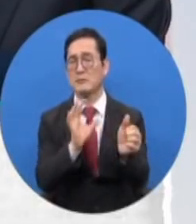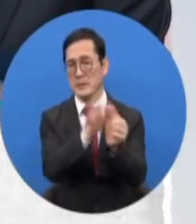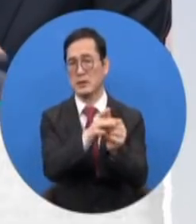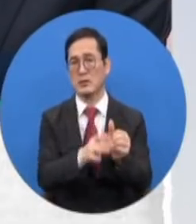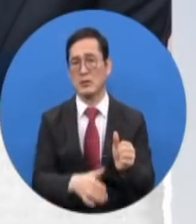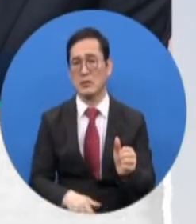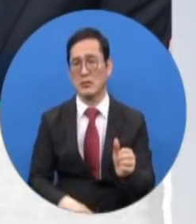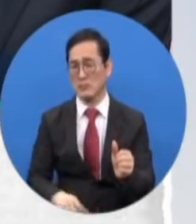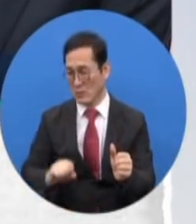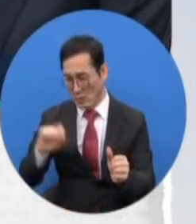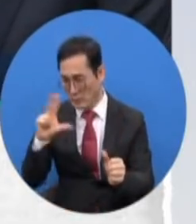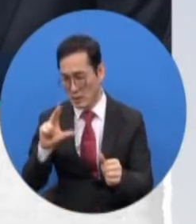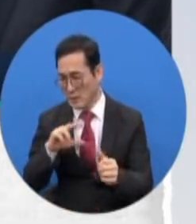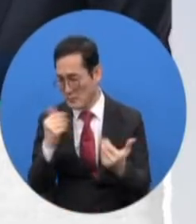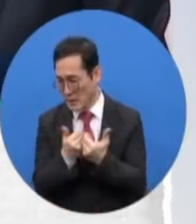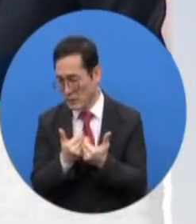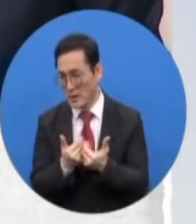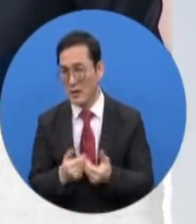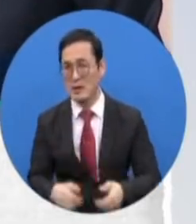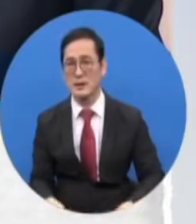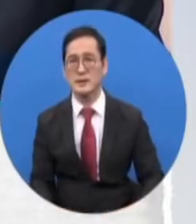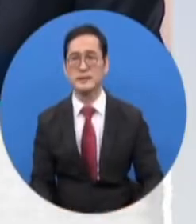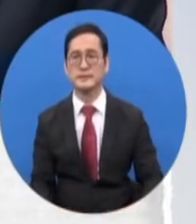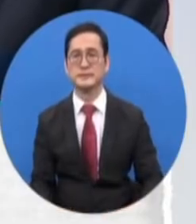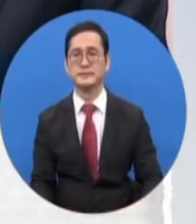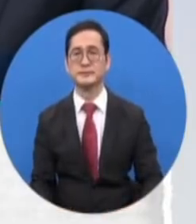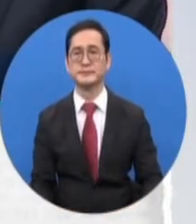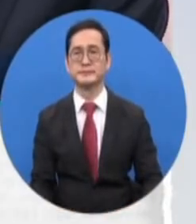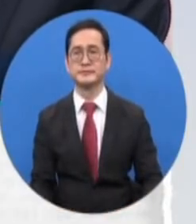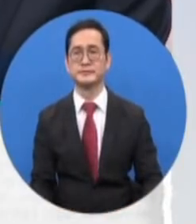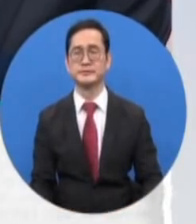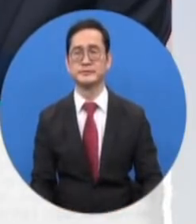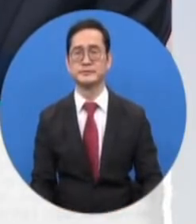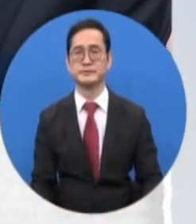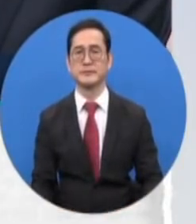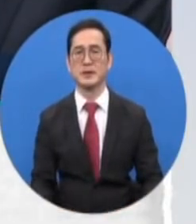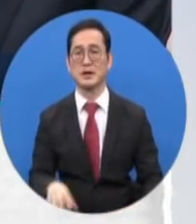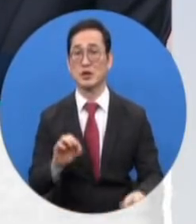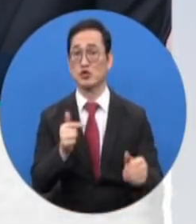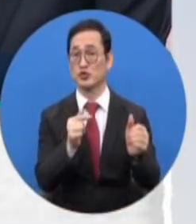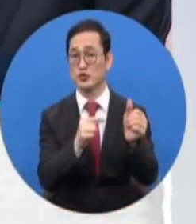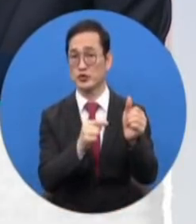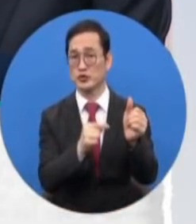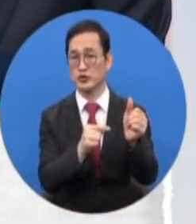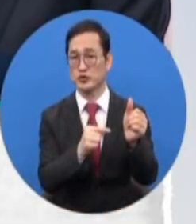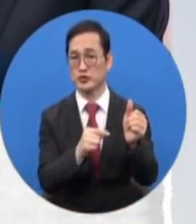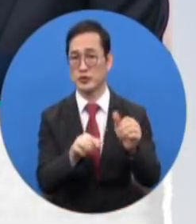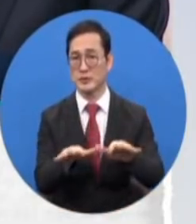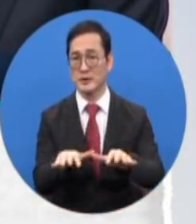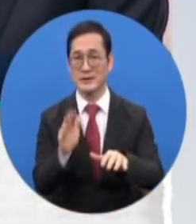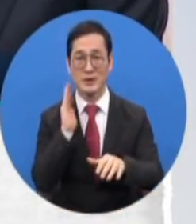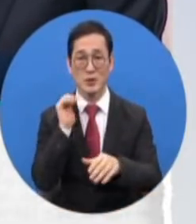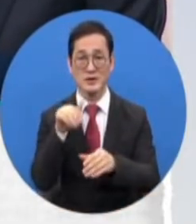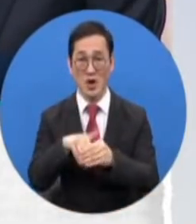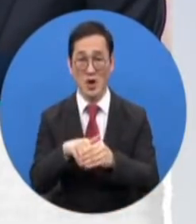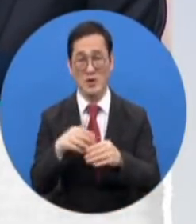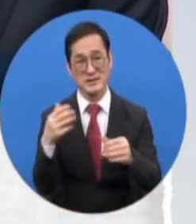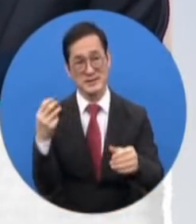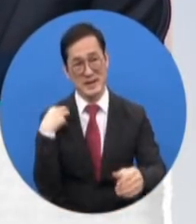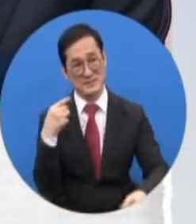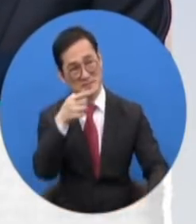이제 이재명 고문의 조기 등판으로 나왔던 근본 배경이 결국은 윤호중 위원장은 이번 대선 패배에 책임이